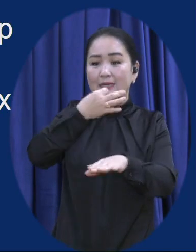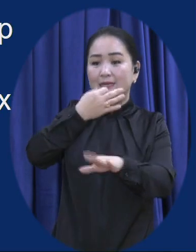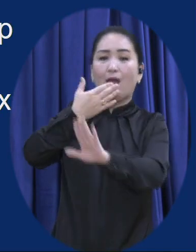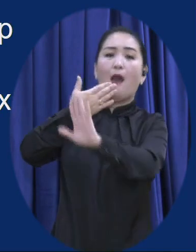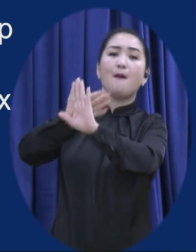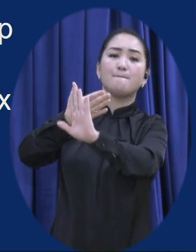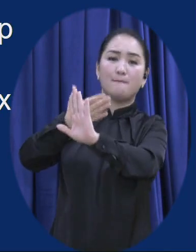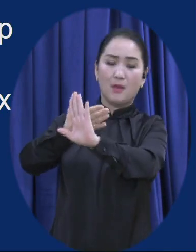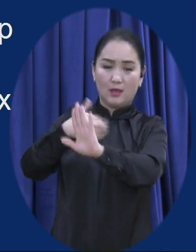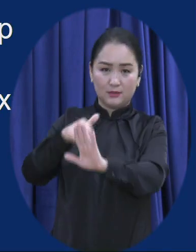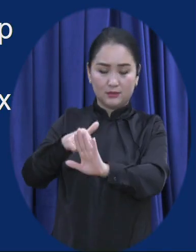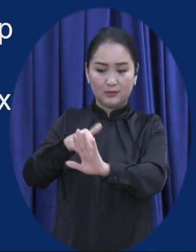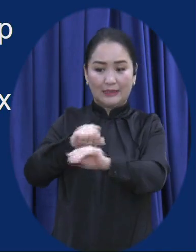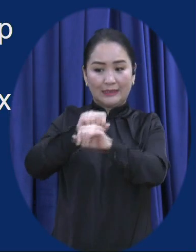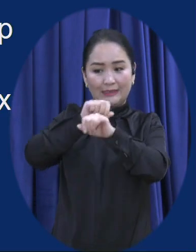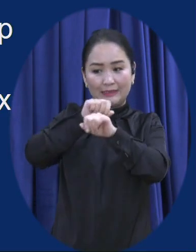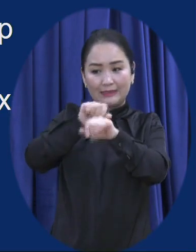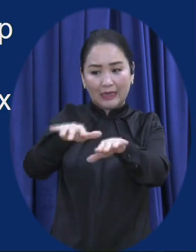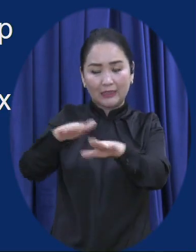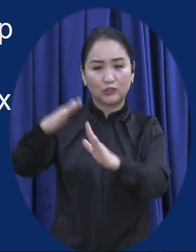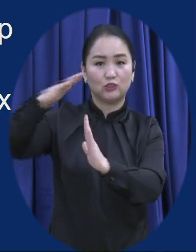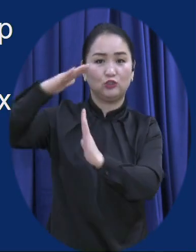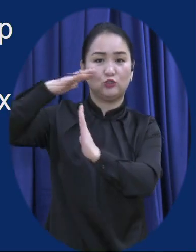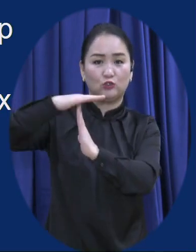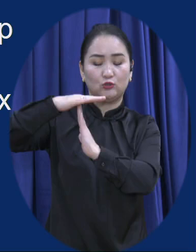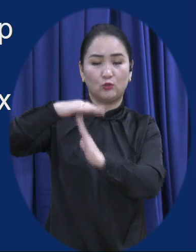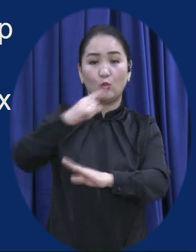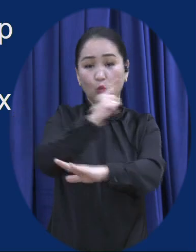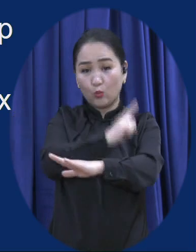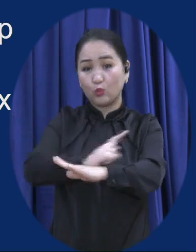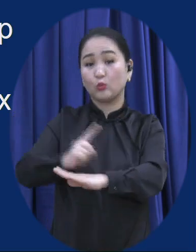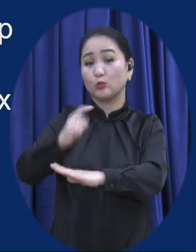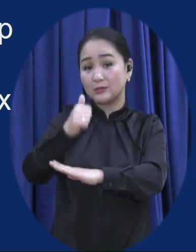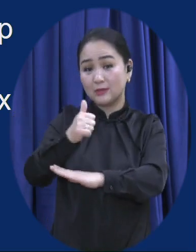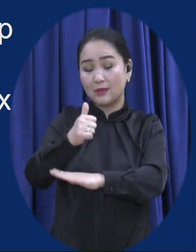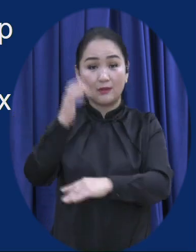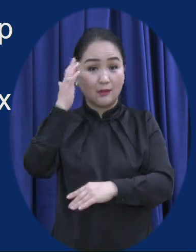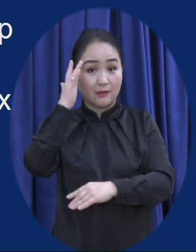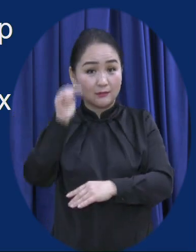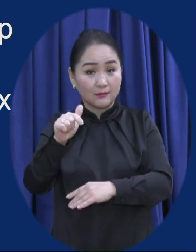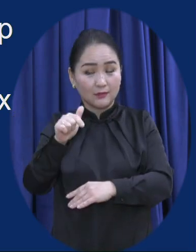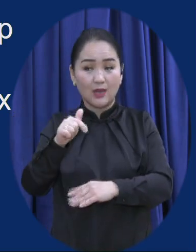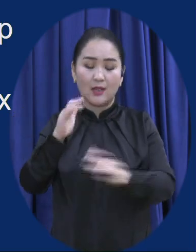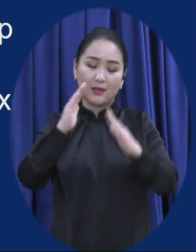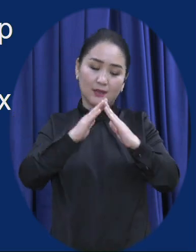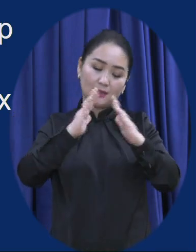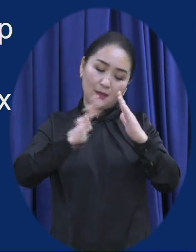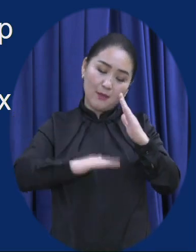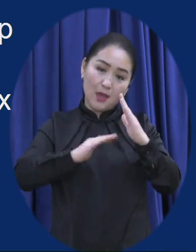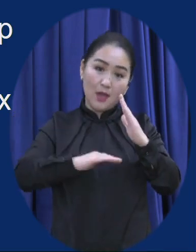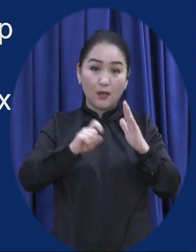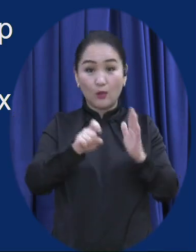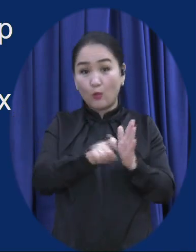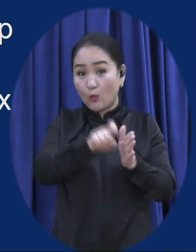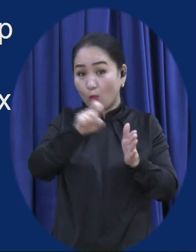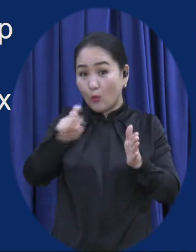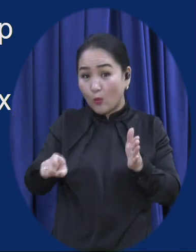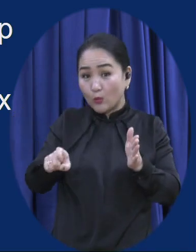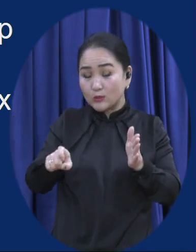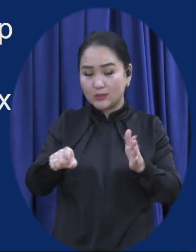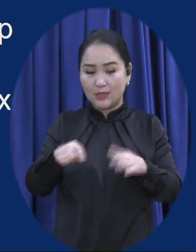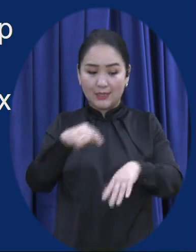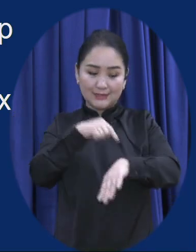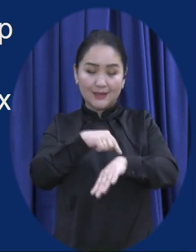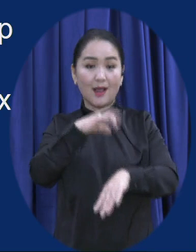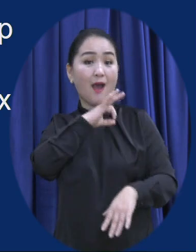за тархалтыг одоо таслан зогсоохот бол үнэхээр үр дүнтэй. За энэ үедээ бид нар гэртэ байхдаа энэ гэртэ байгаа цагийг